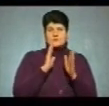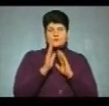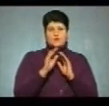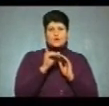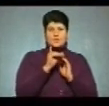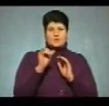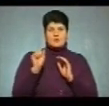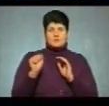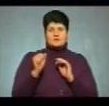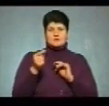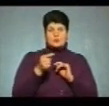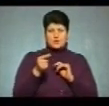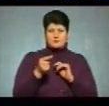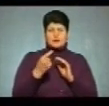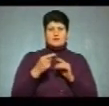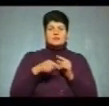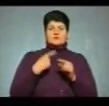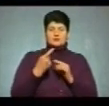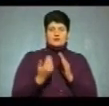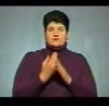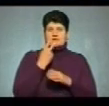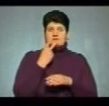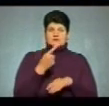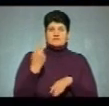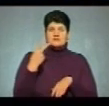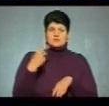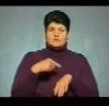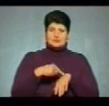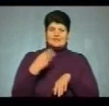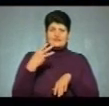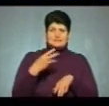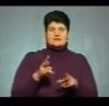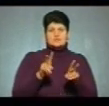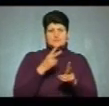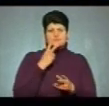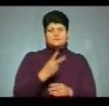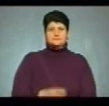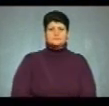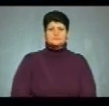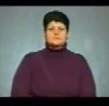Facebook. Наступний випуск новин дивіться о 20:30. Залишайтеся з нами.